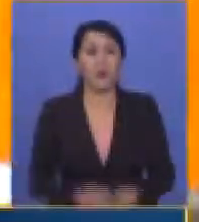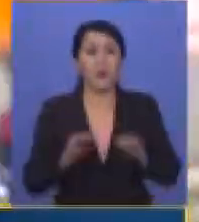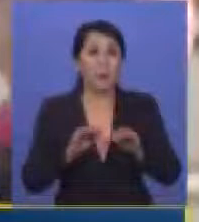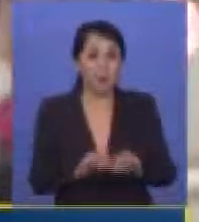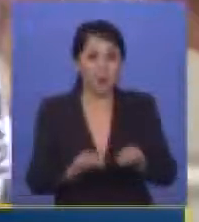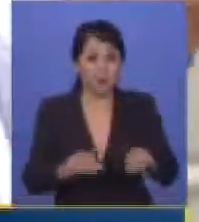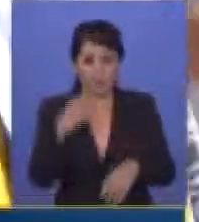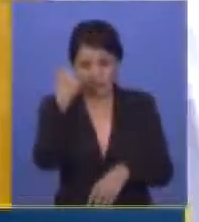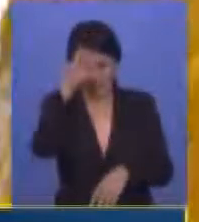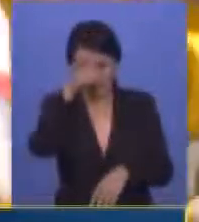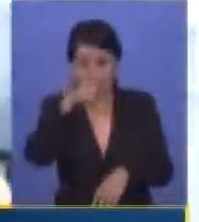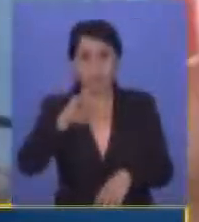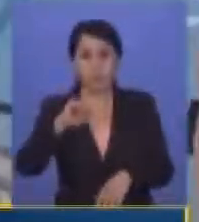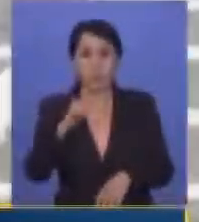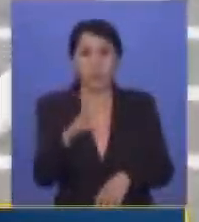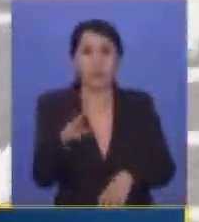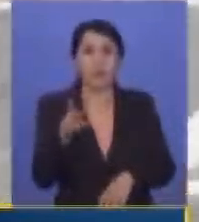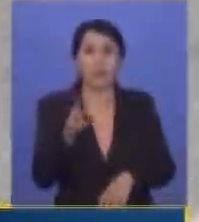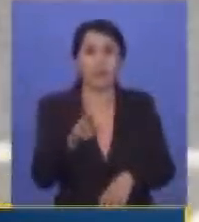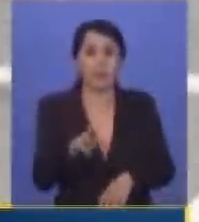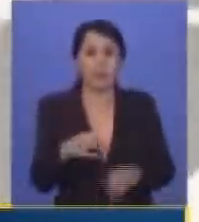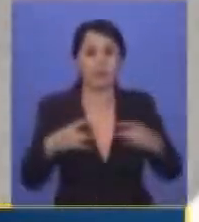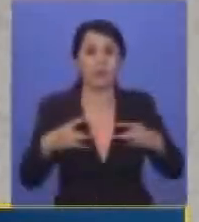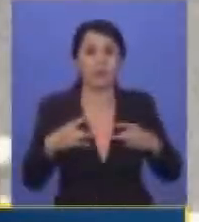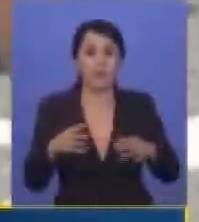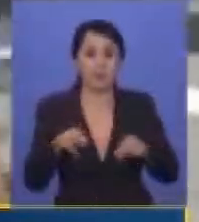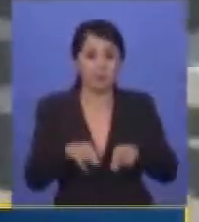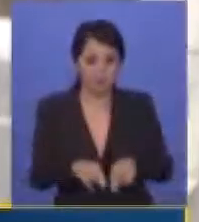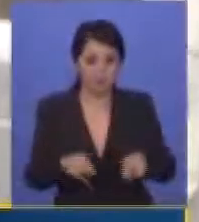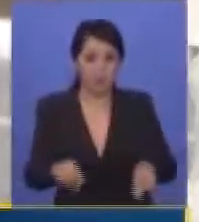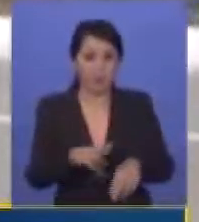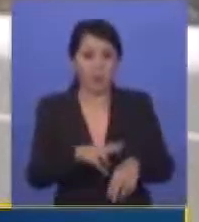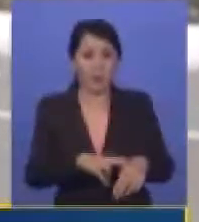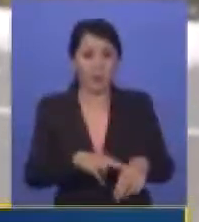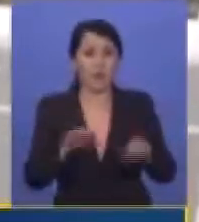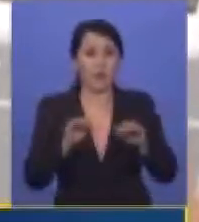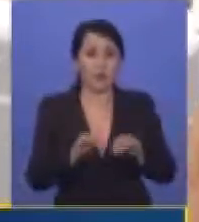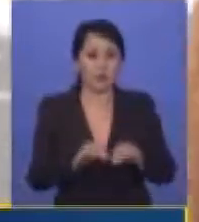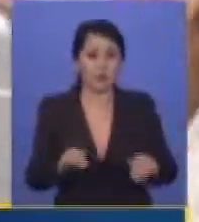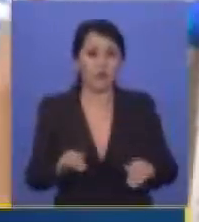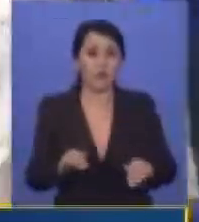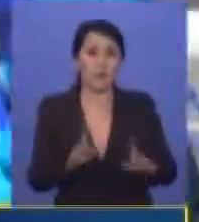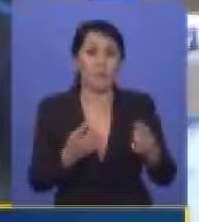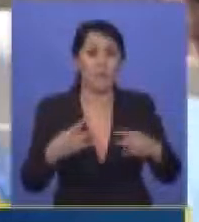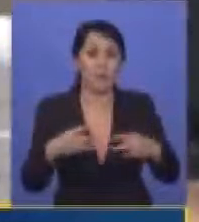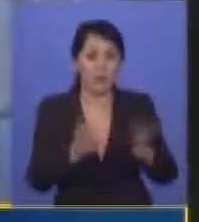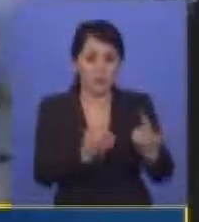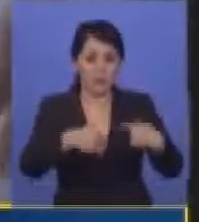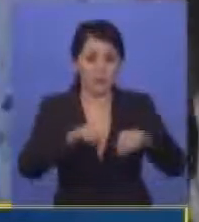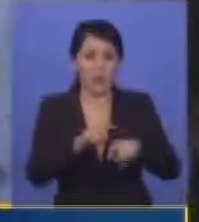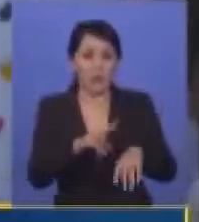Балалар жылы аясында және 1 маусым қарсаңында Петропавлда полиция қызметкерлерінің балалары үшін мереке ұйымдастырылды.